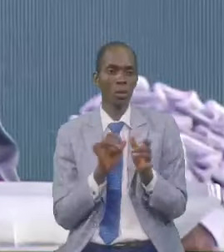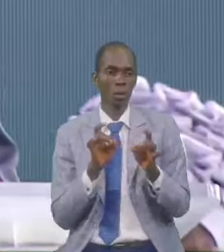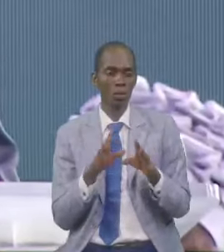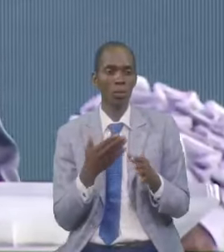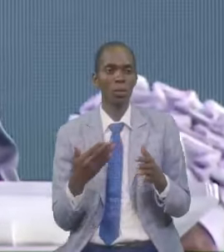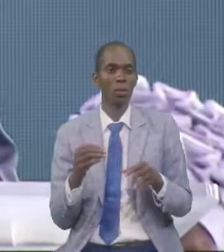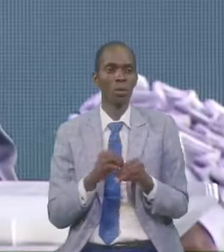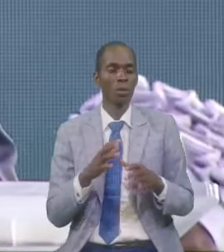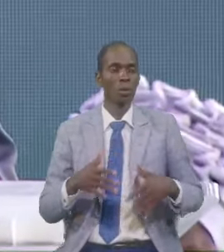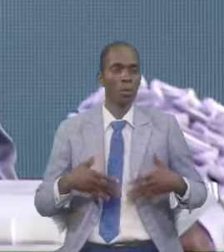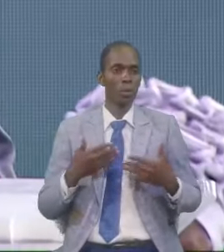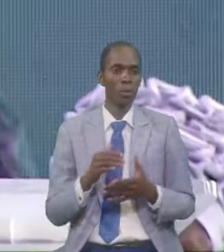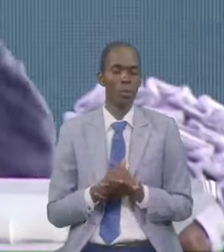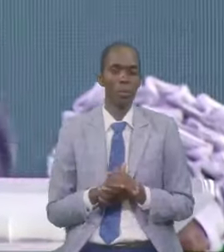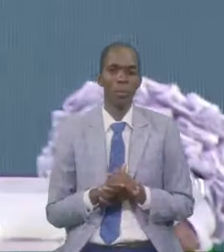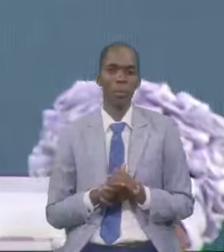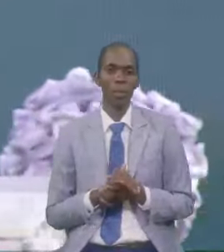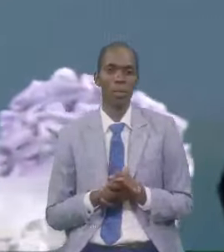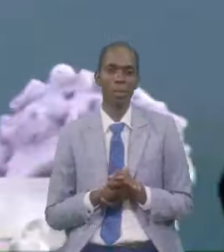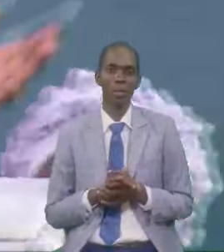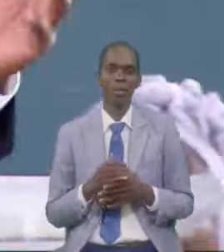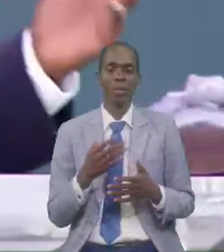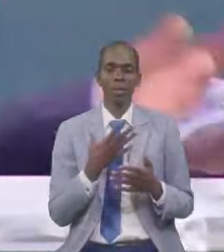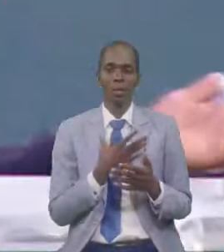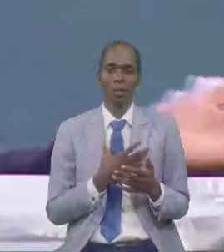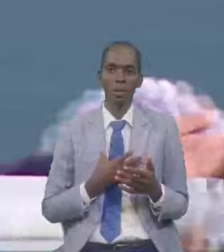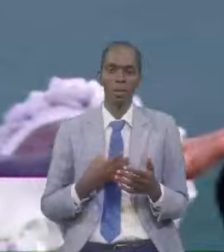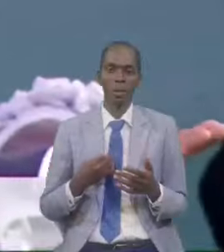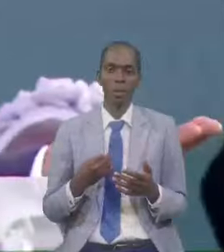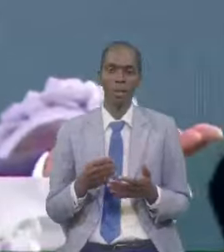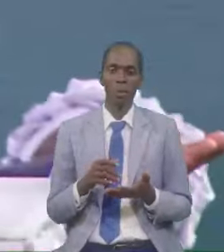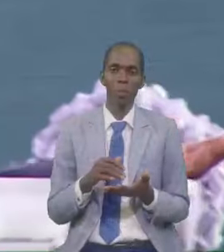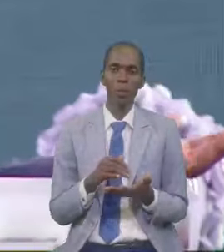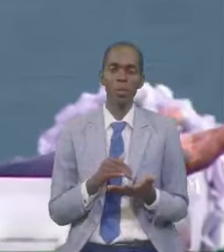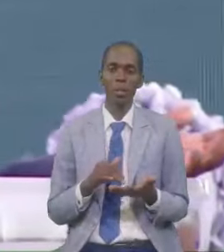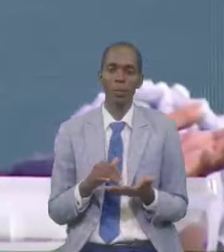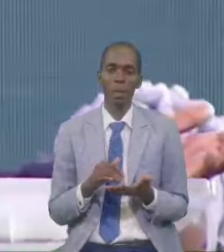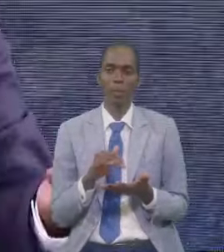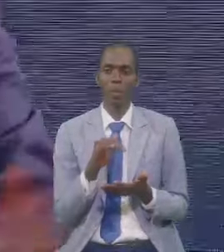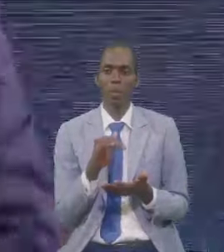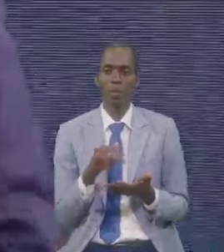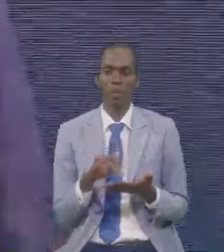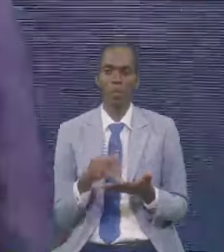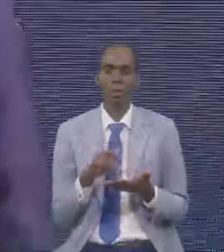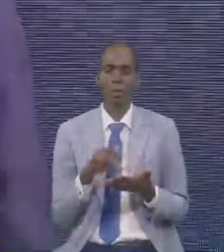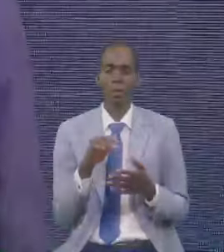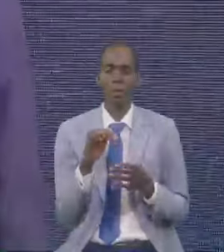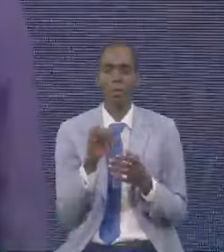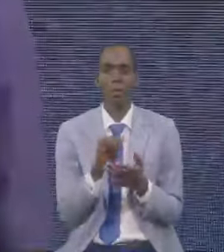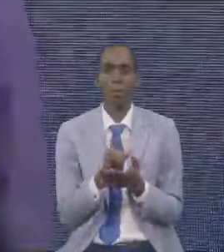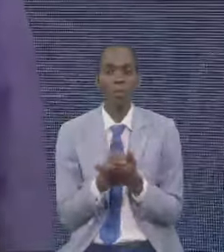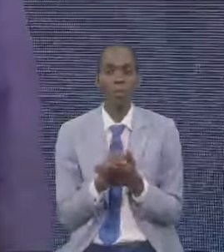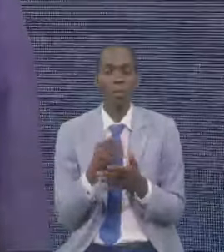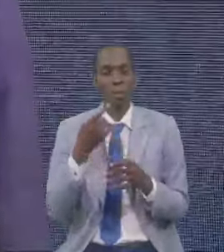అటువంటి ద్వేషపూరితమైన వాతావరణానికి మీ హృదయ తలుపులు మూసేయండి. Eventually Esau sold the birthright to Jacob. ఇక్కడ